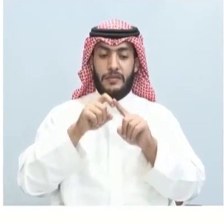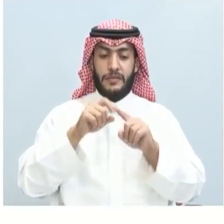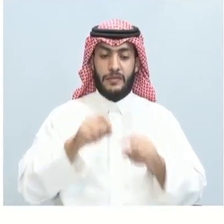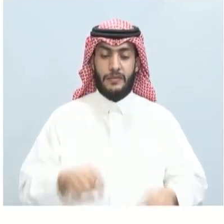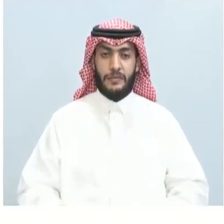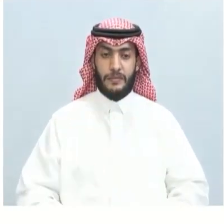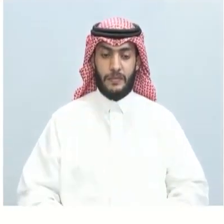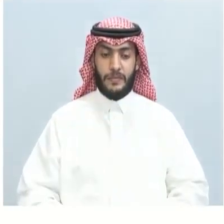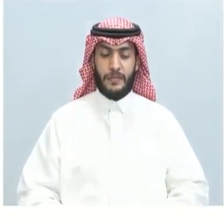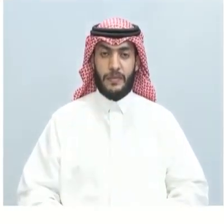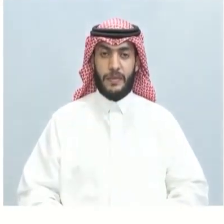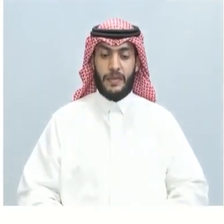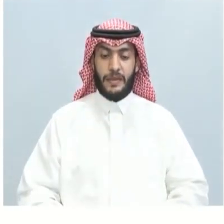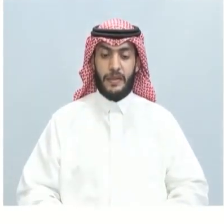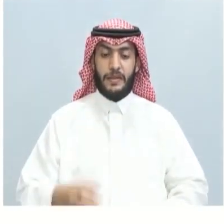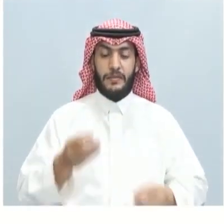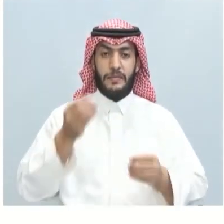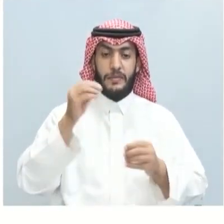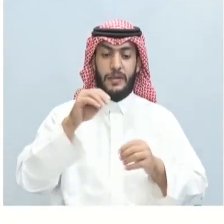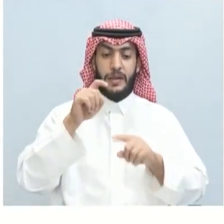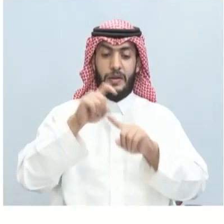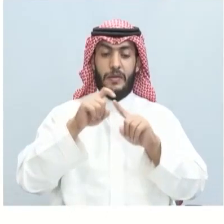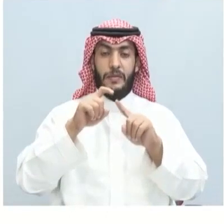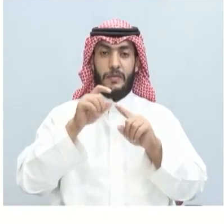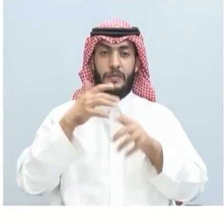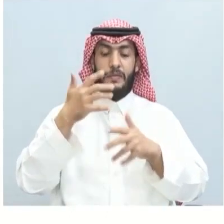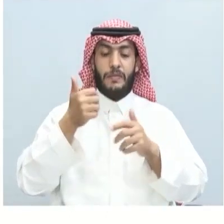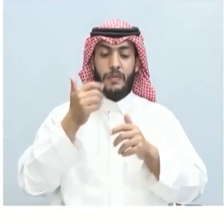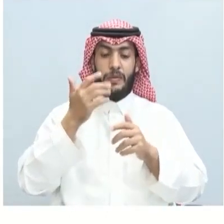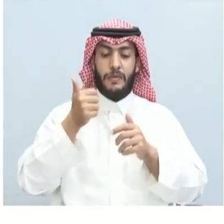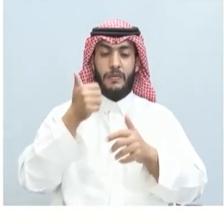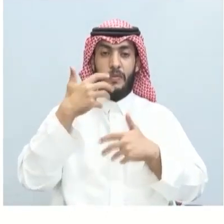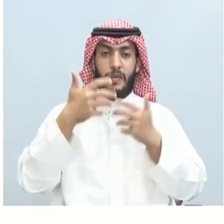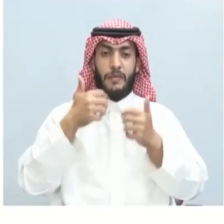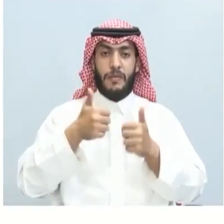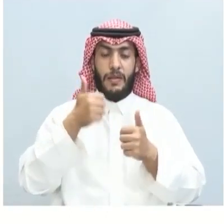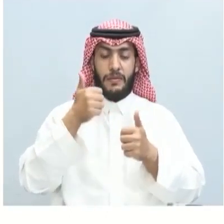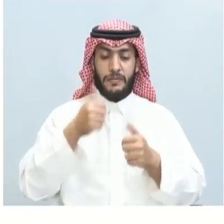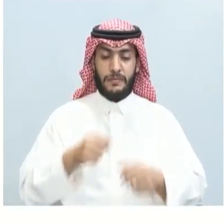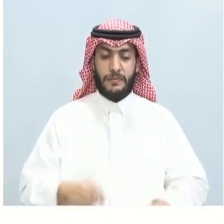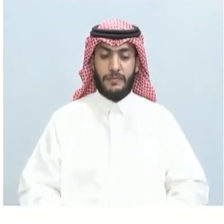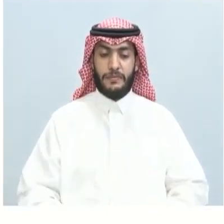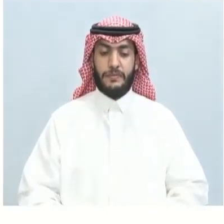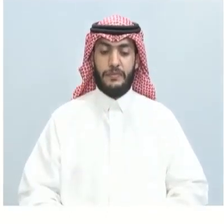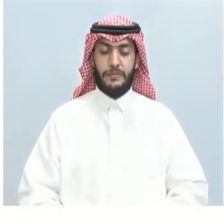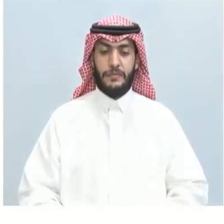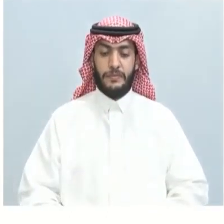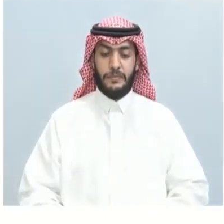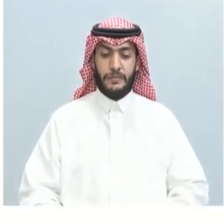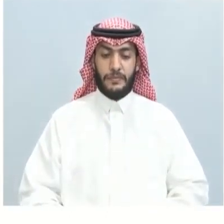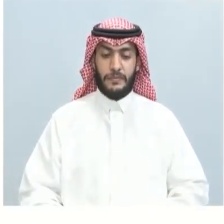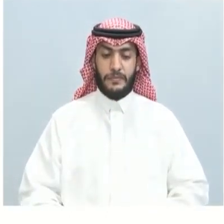النواتج بينما زياده تركيز احد النواتج يتجه التفاعل لتكوين المتفاعلات هذا